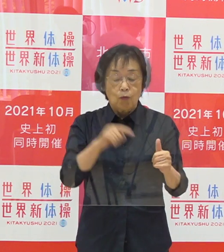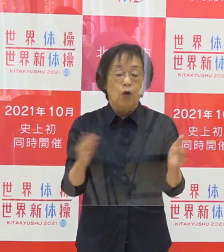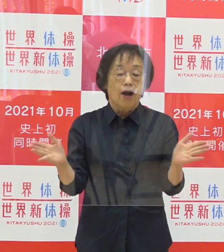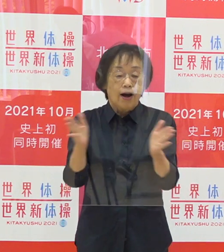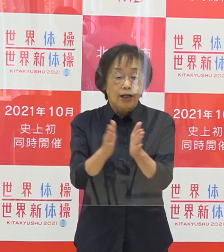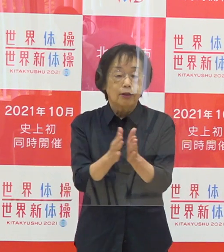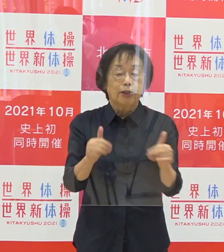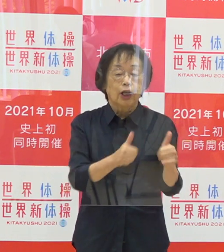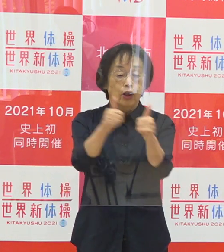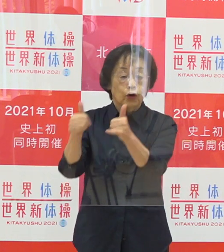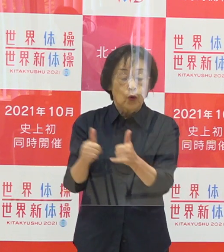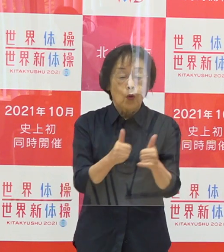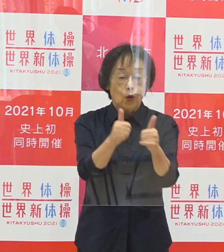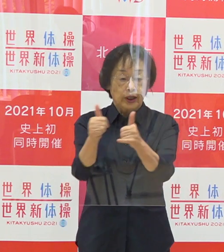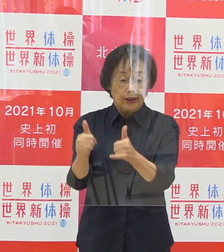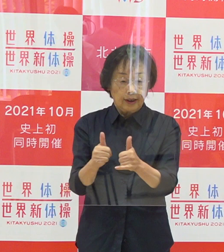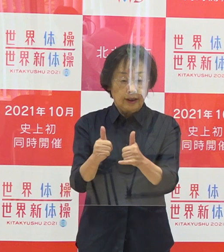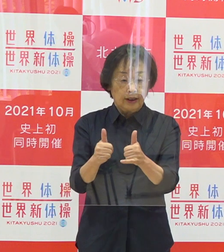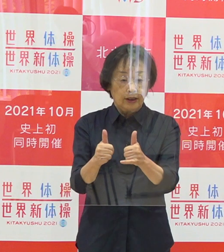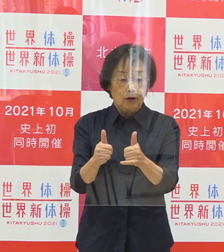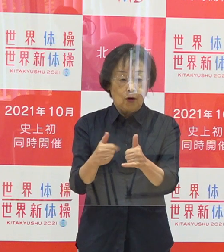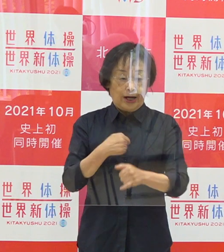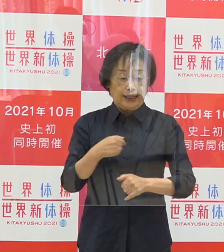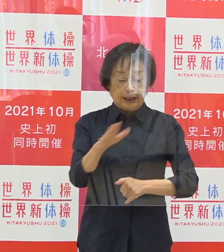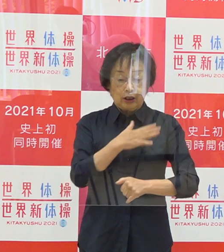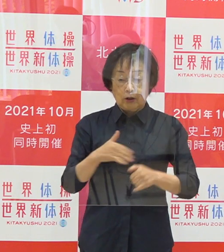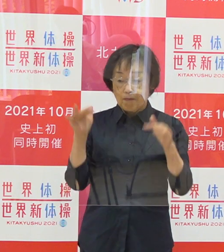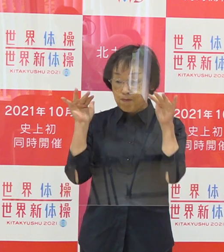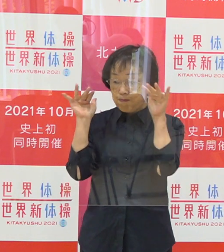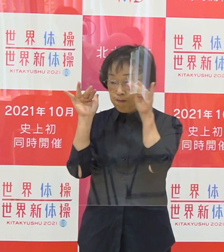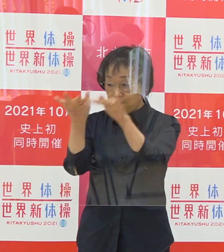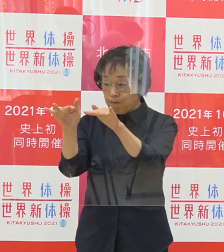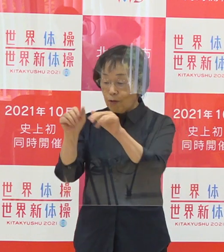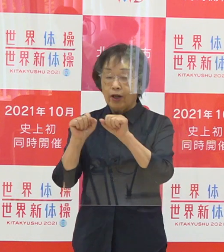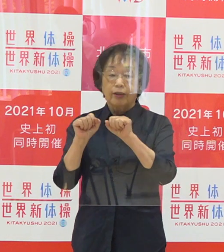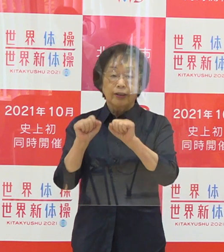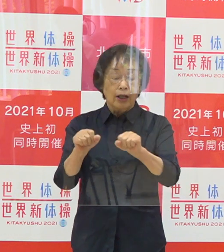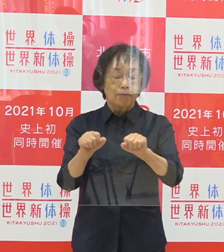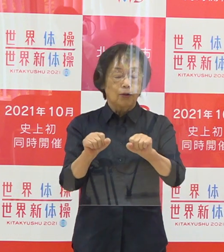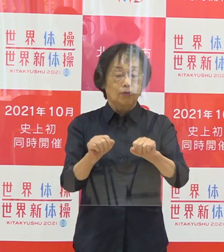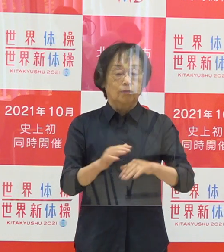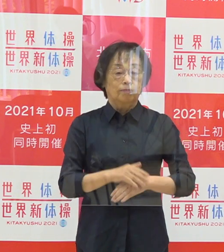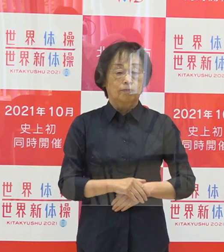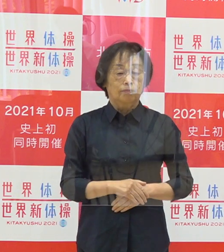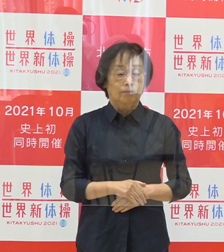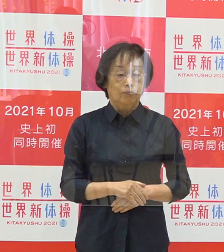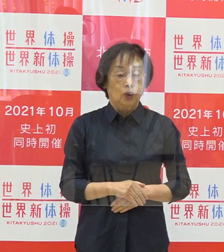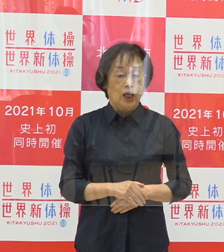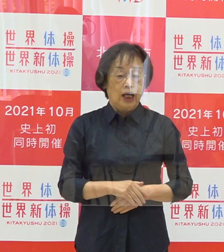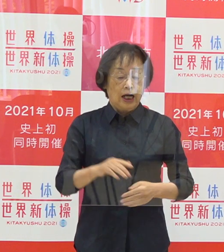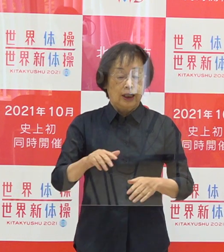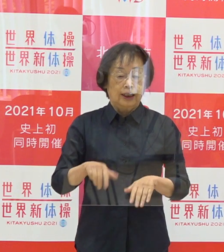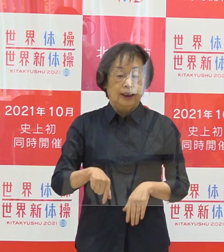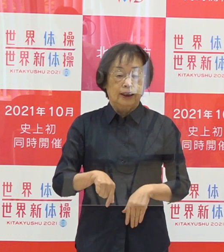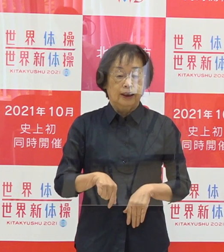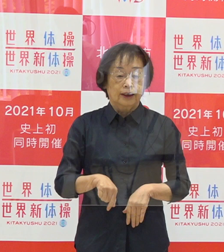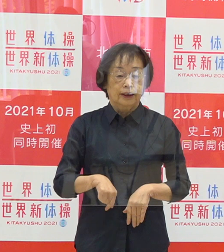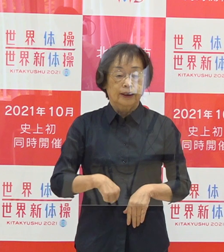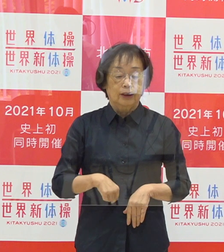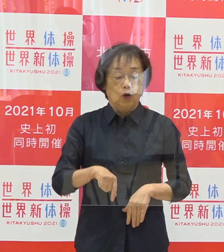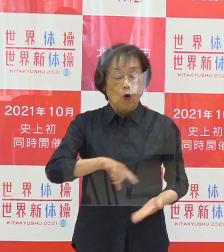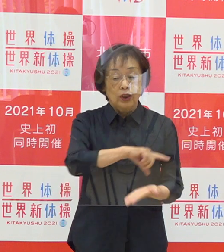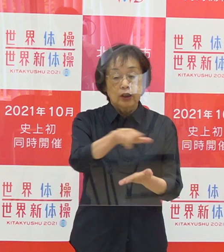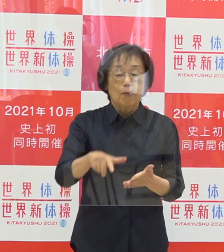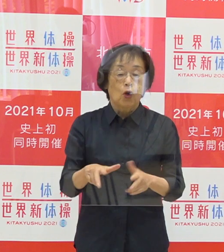の模様というものを注視しているところであります。その方向になりますれば、地元医師会とよく相